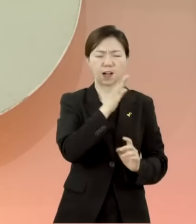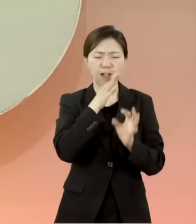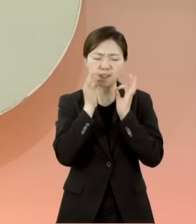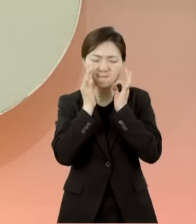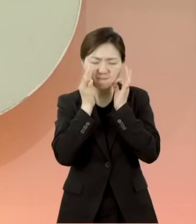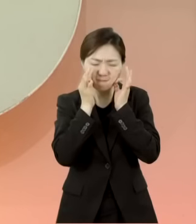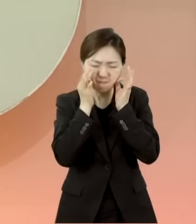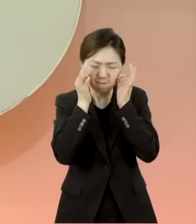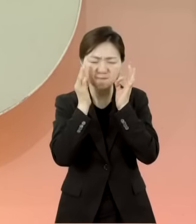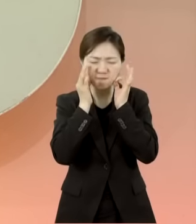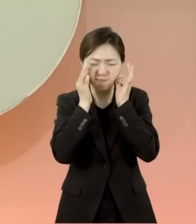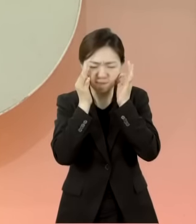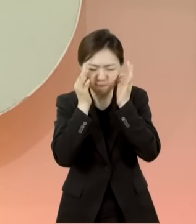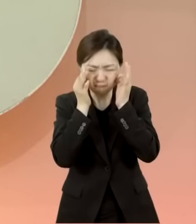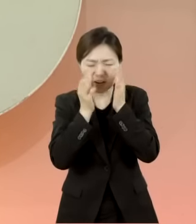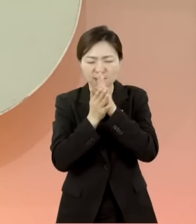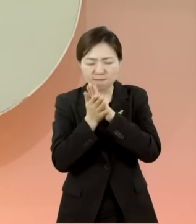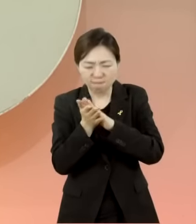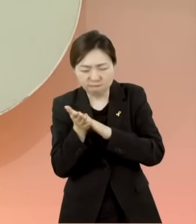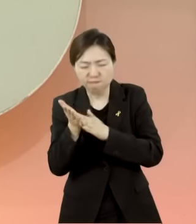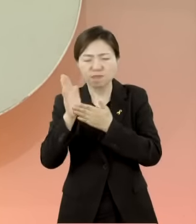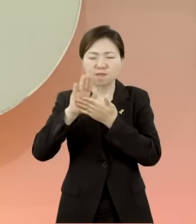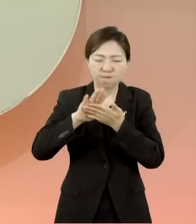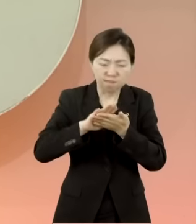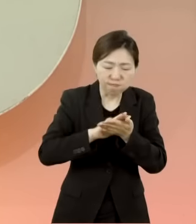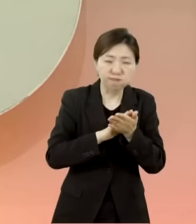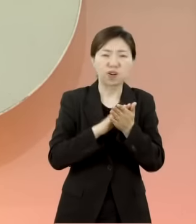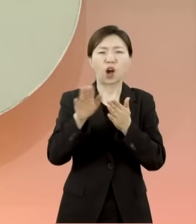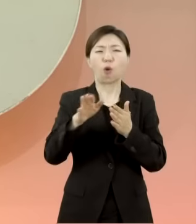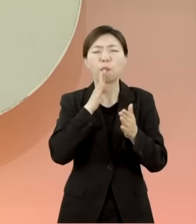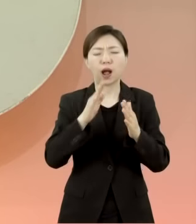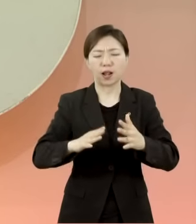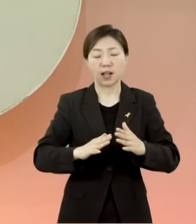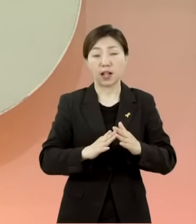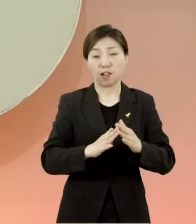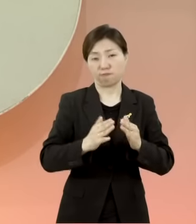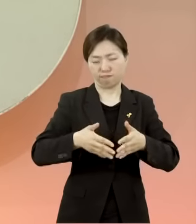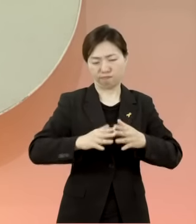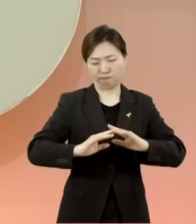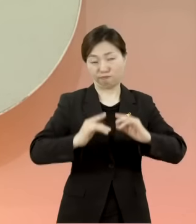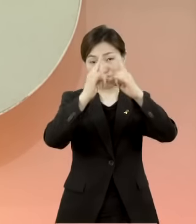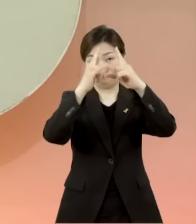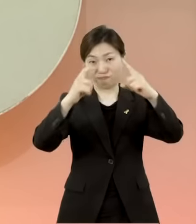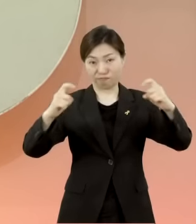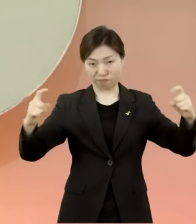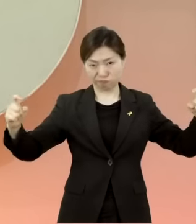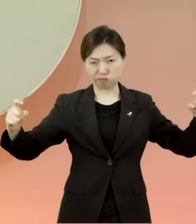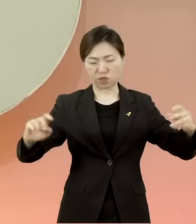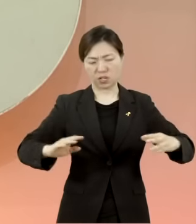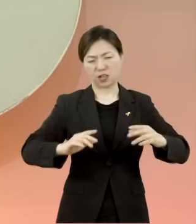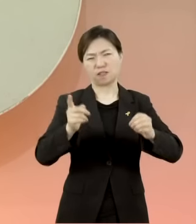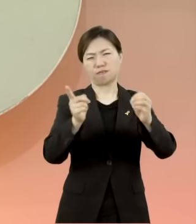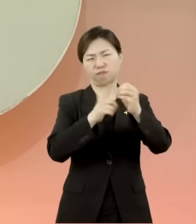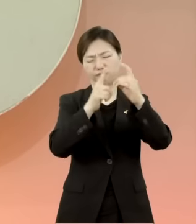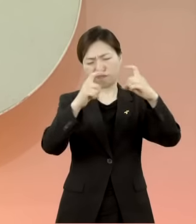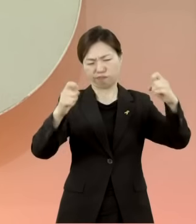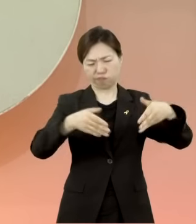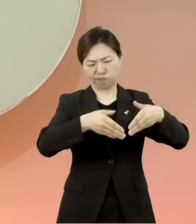그렇게 이제 확장하고 또 그렇게 불사를 하셨고 또 그 아래에 또 젊으신 비구니